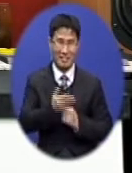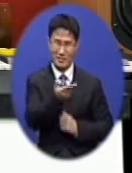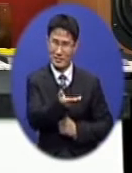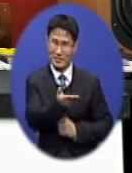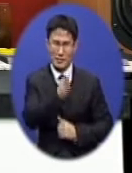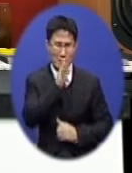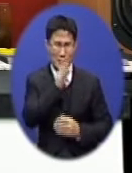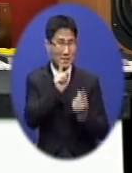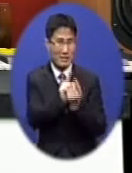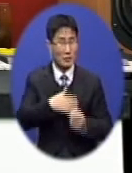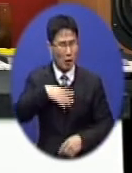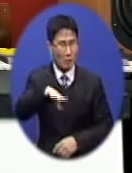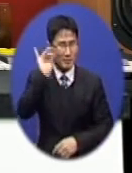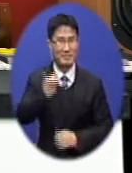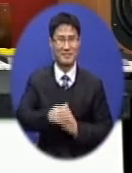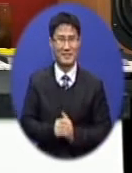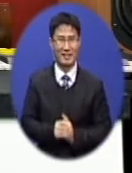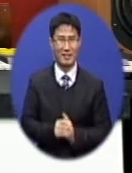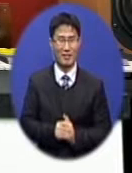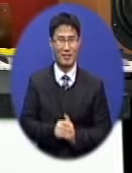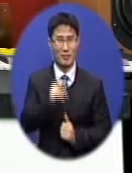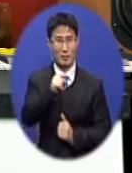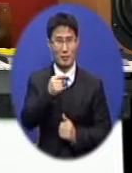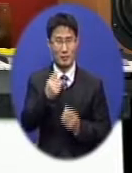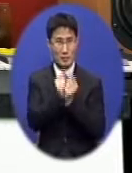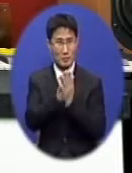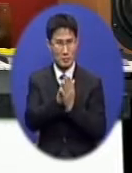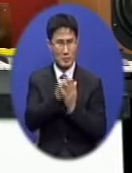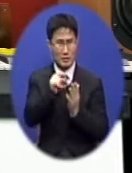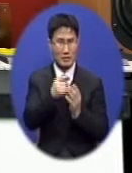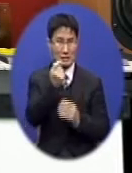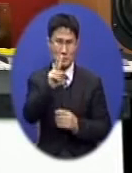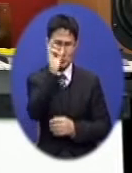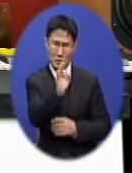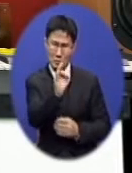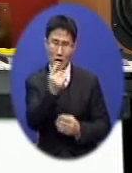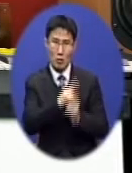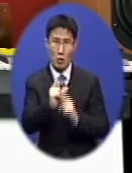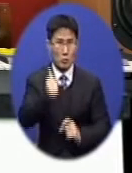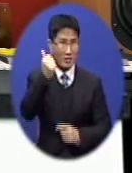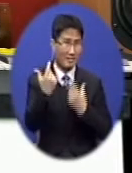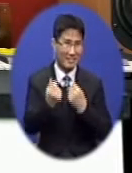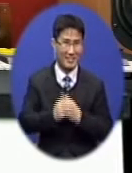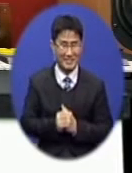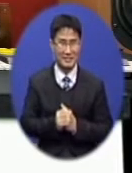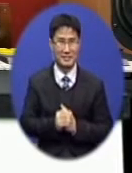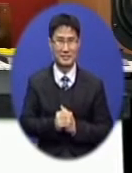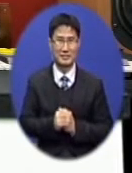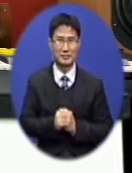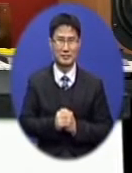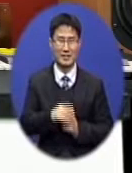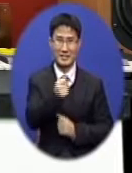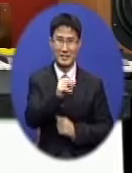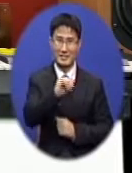씨 실제로 보기엔 오늘 처음인데요. 네. 정말 화면에서 볼 때보다 참 좋네요. 아, 정말요? 예, 현진우한테 좀